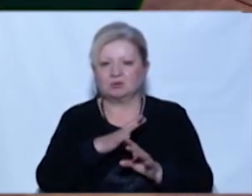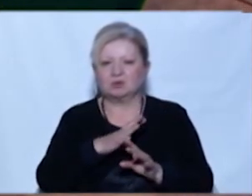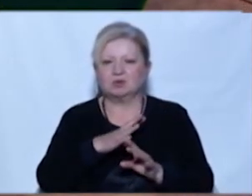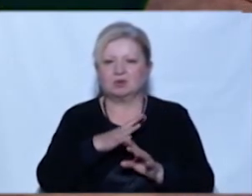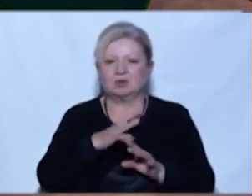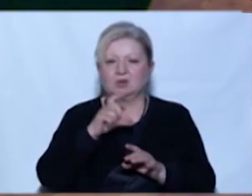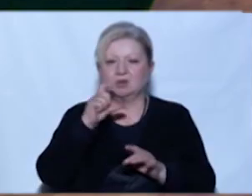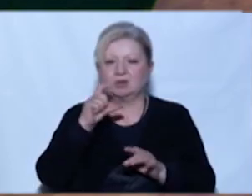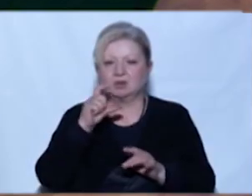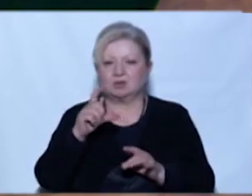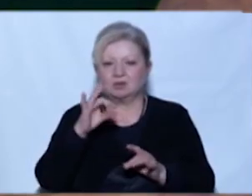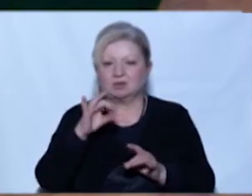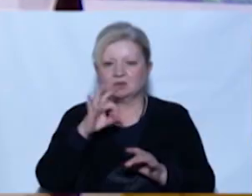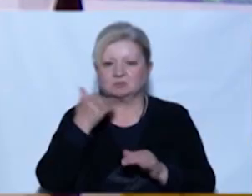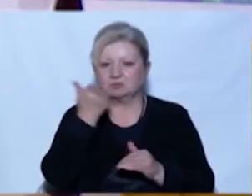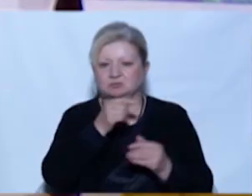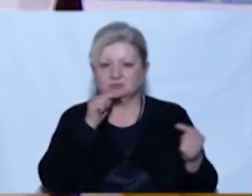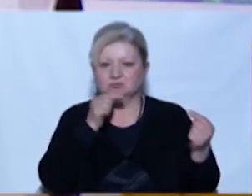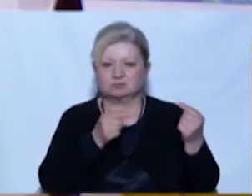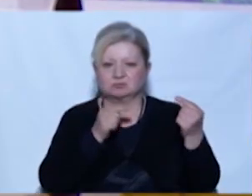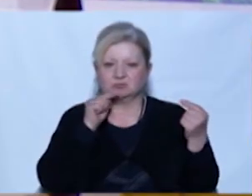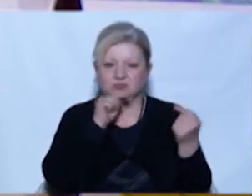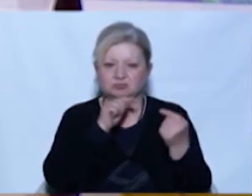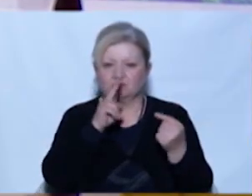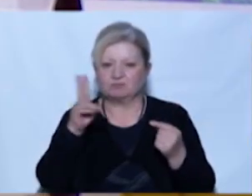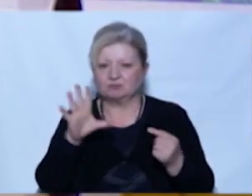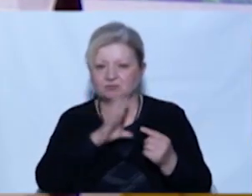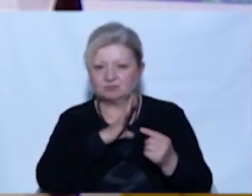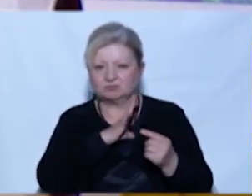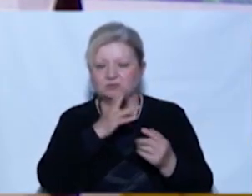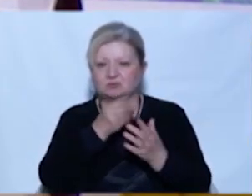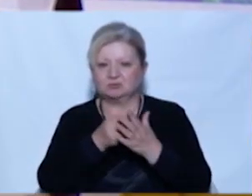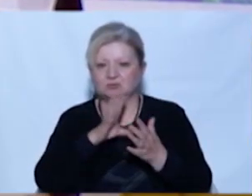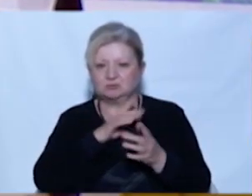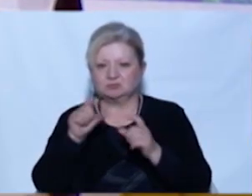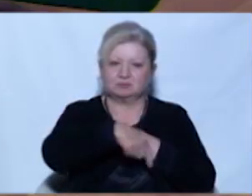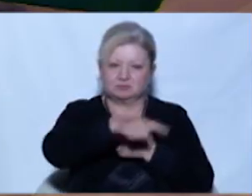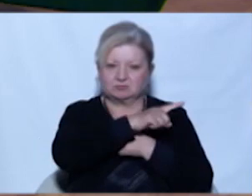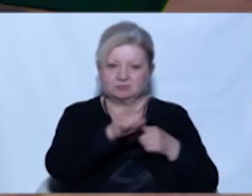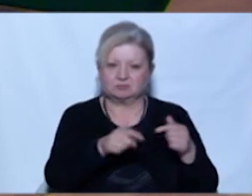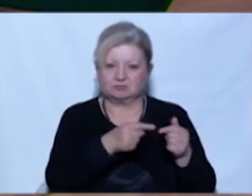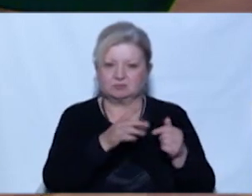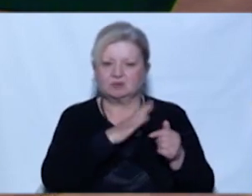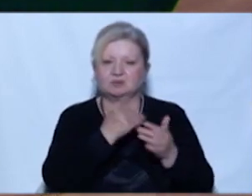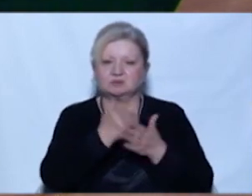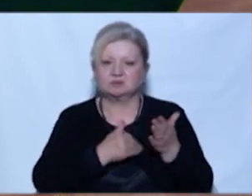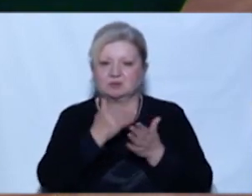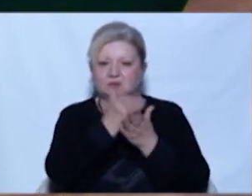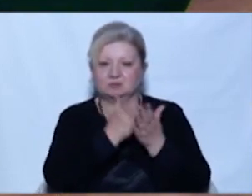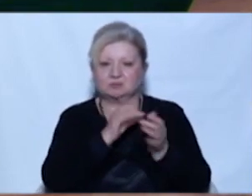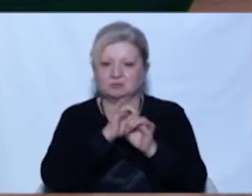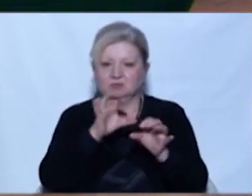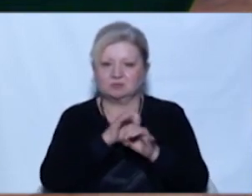konkurentebi da amokmeda chveni mezobeli sakhanoebi. Cina gavgatilzec gitkharit